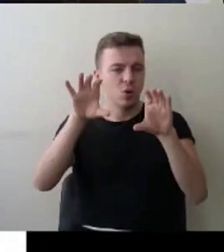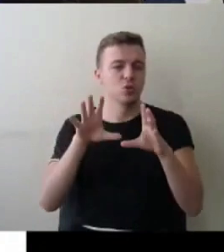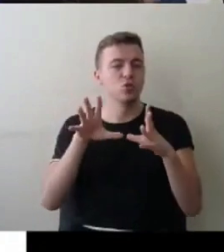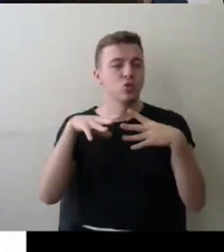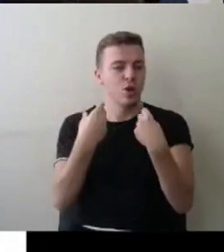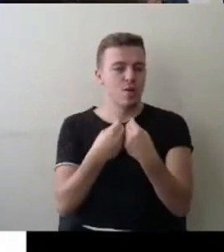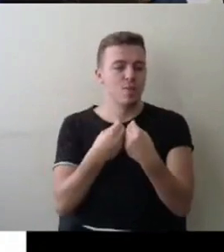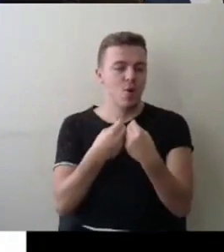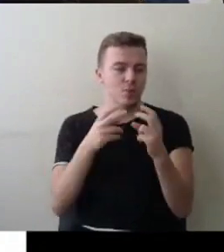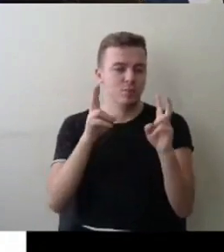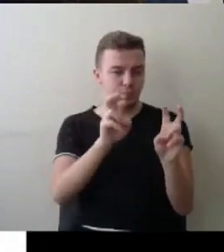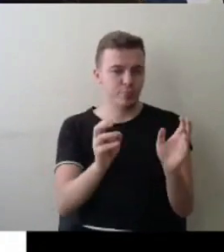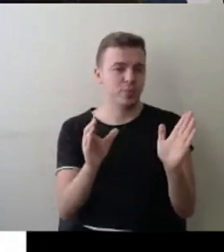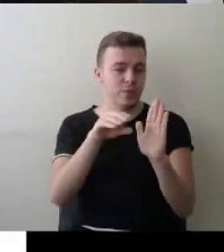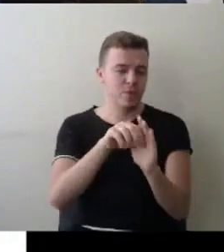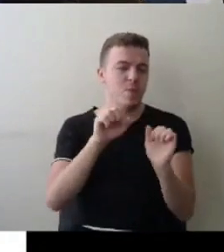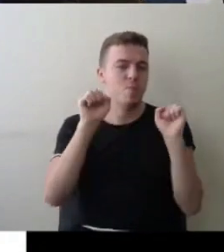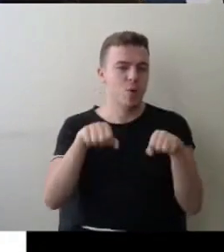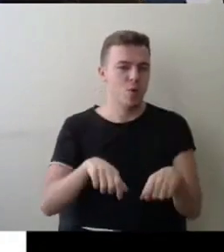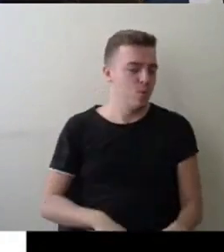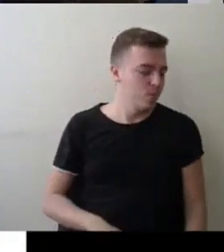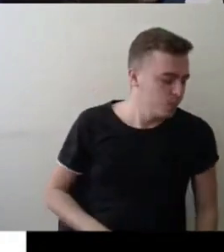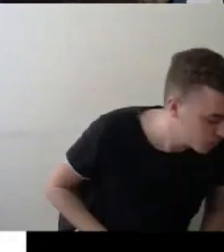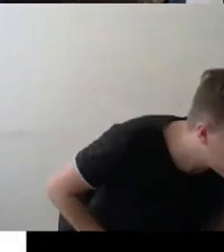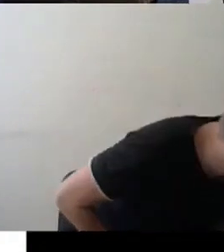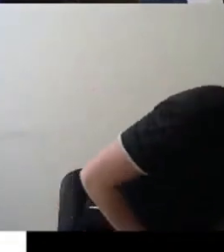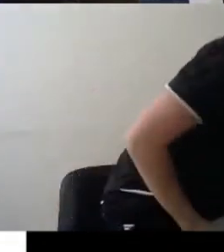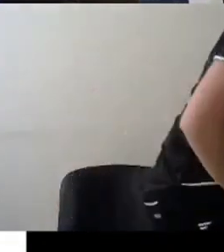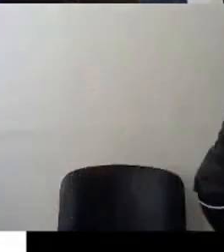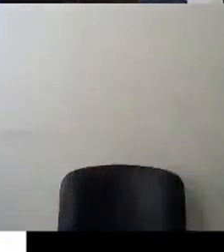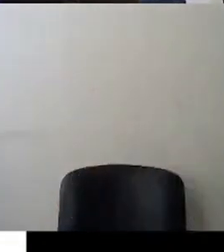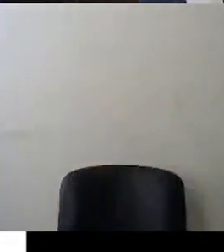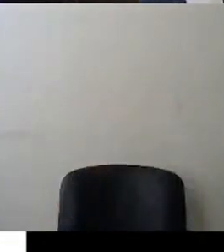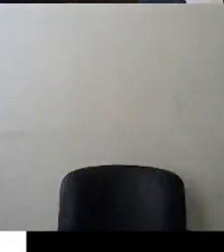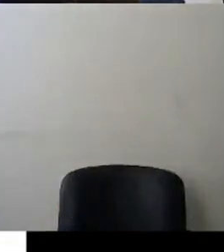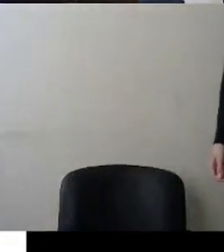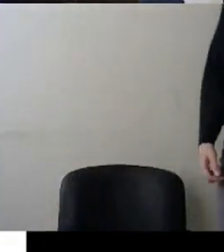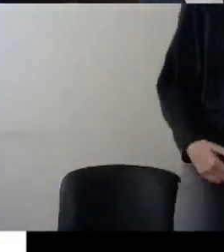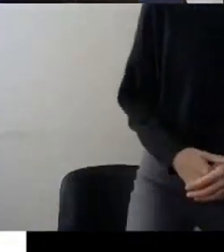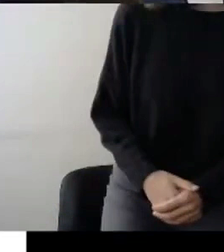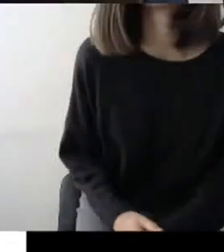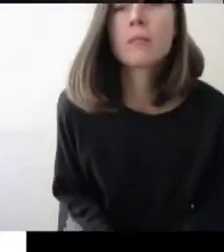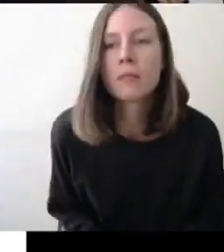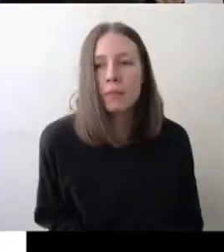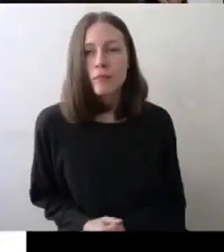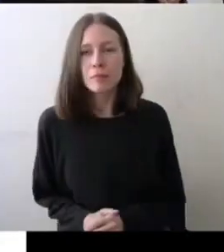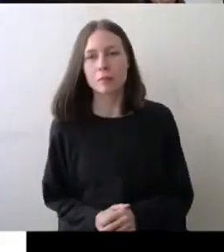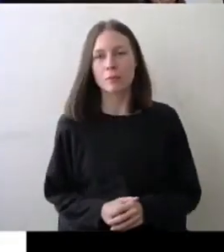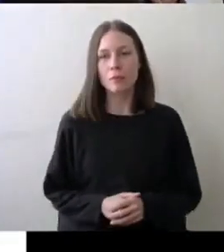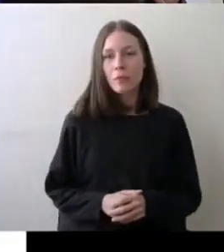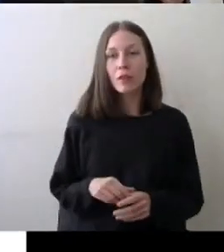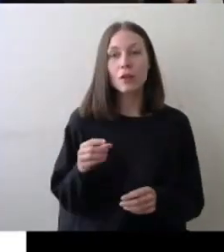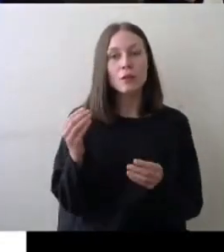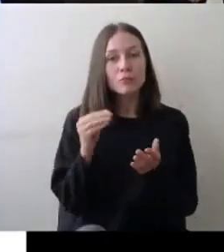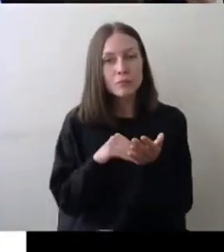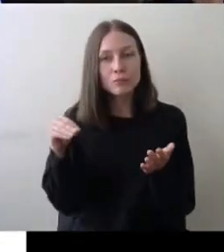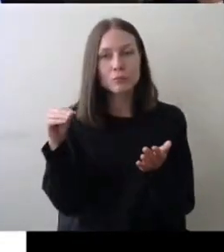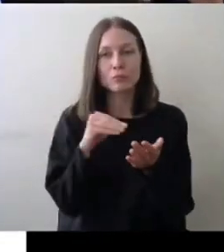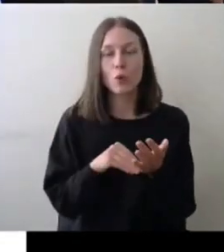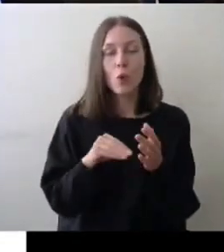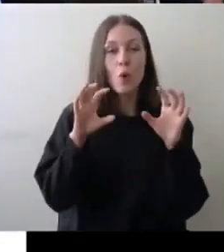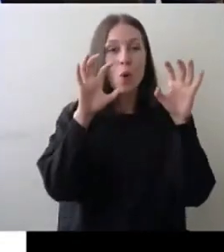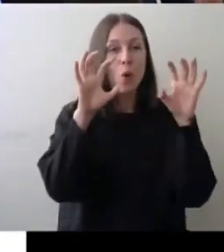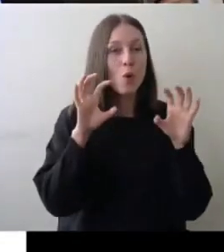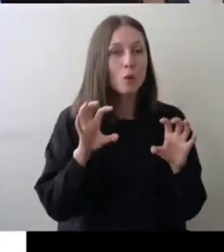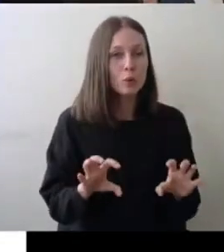kaip visuomenės ir valstybės pagrindo principo ir kartu konstitucijos keitimo mechanizmo. Dar kartą kartoju, konstitucijoje